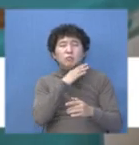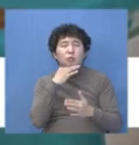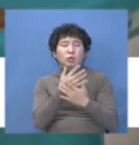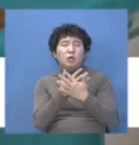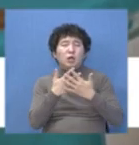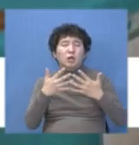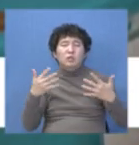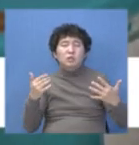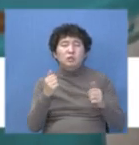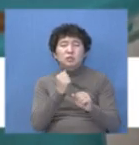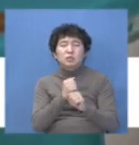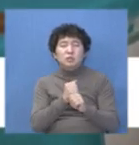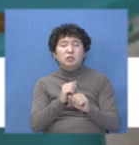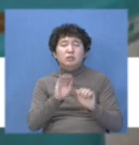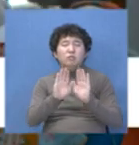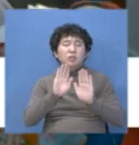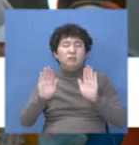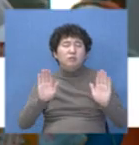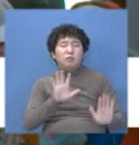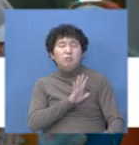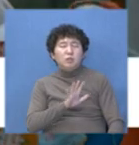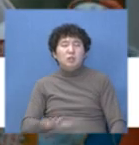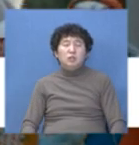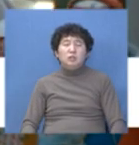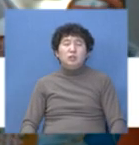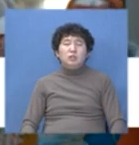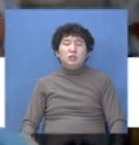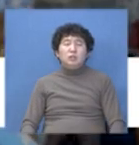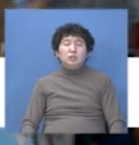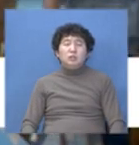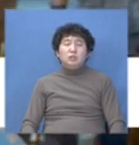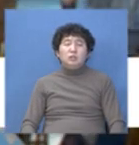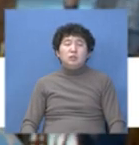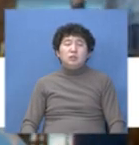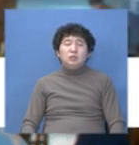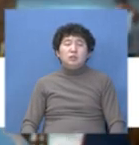қуыршақтар жасаусында дәстүрлі орыс мәдениетінен хабар беретін шеберлік сабақтар өткізілді.